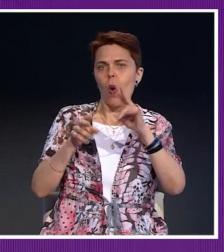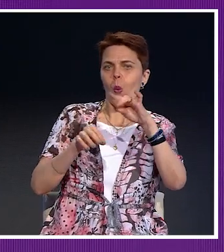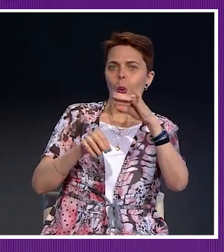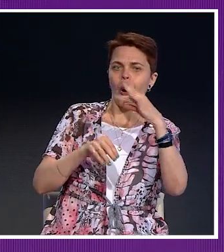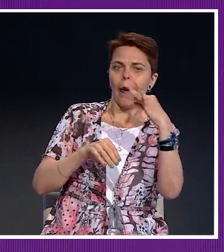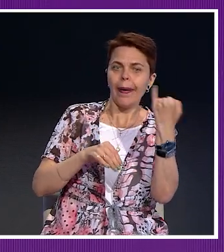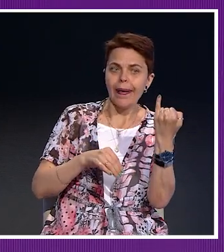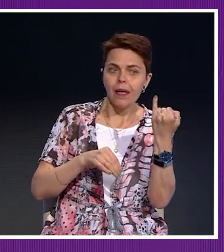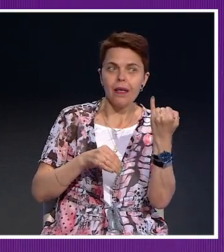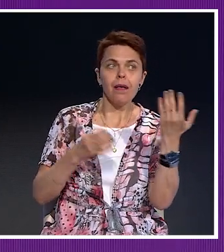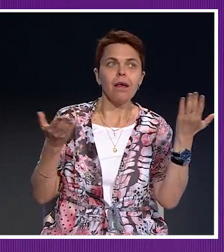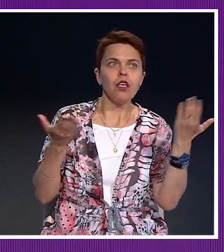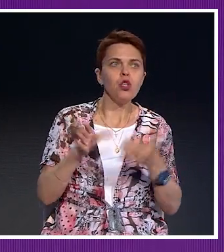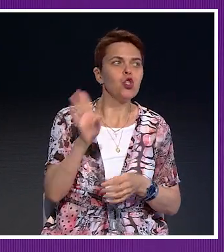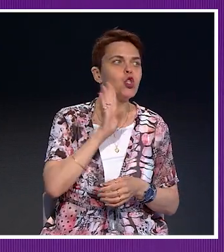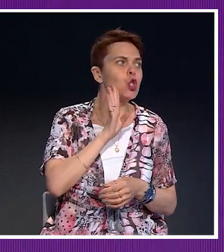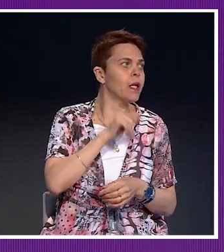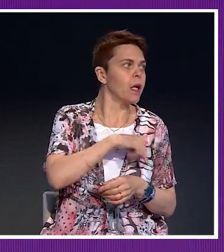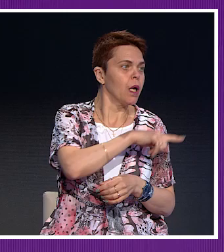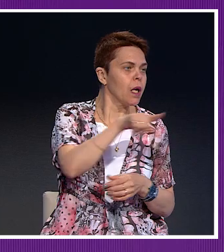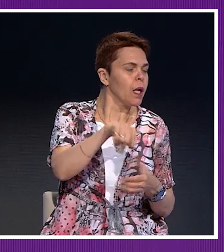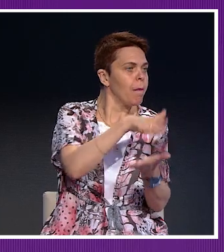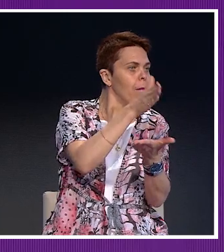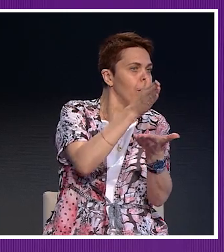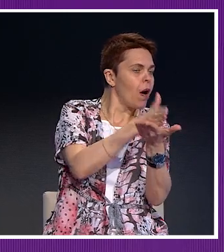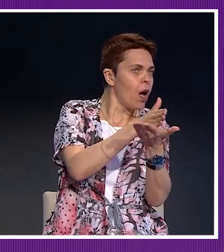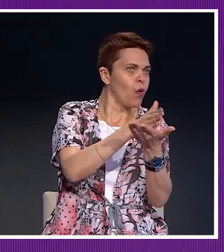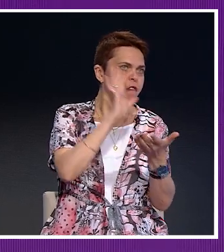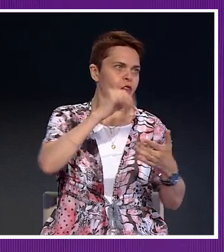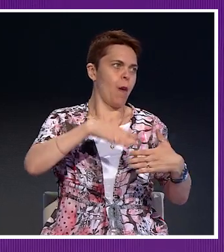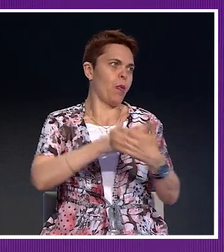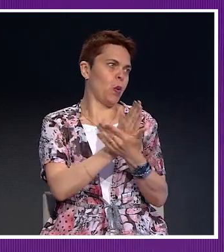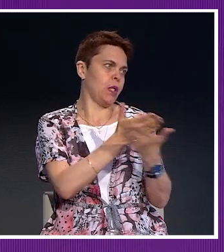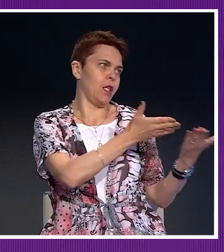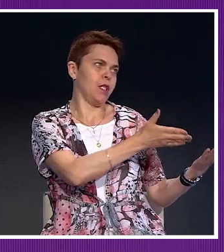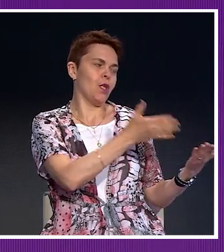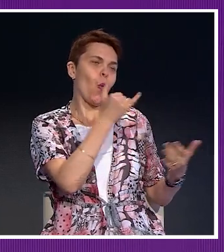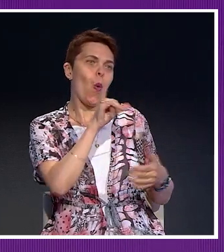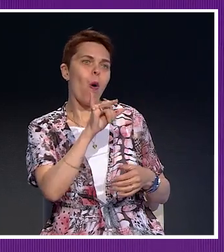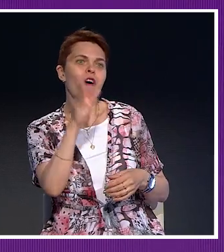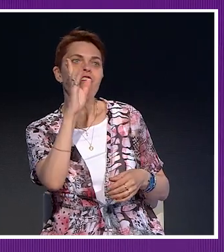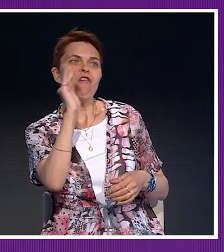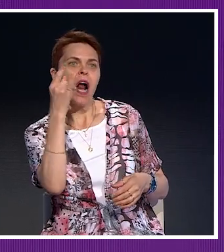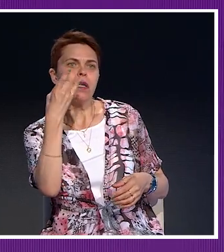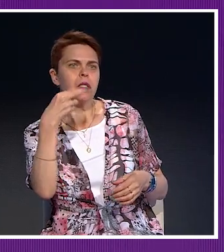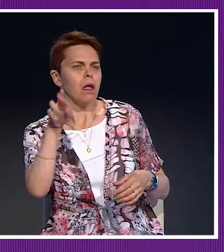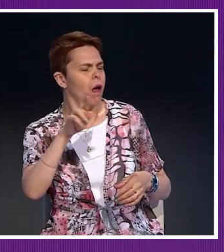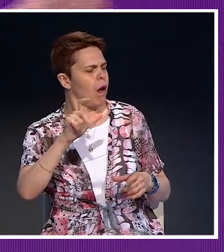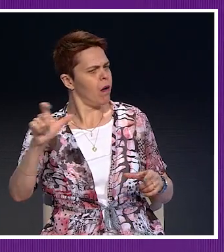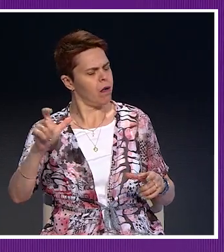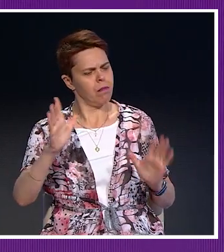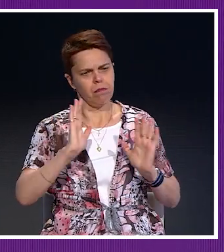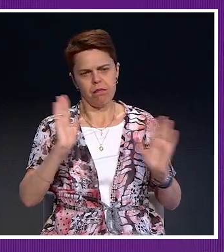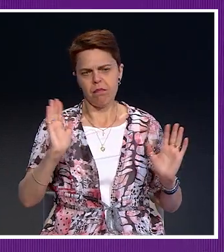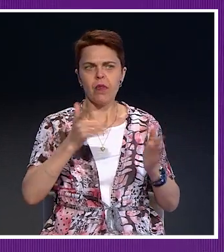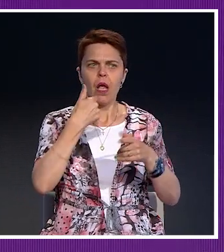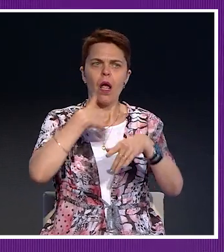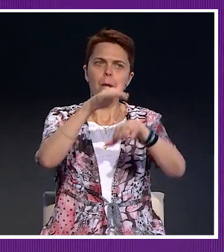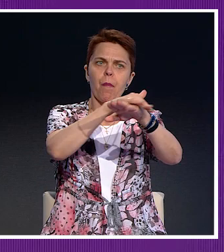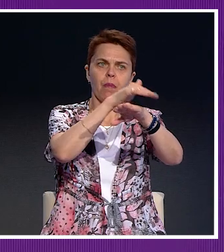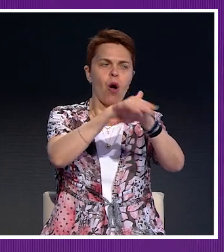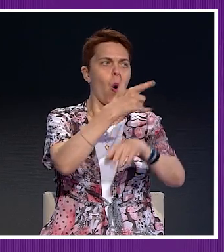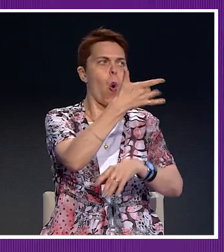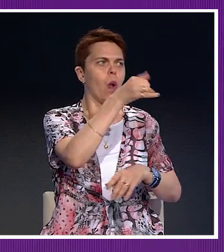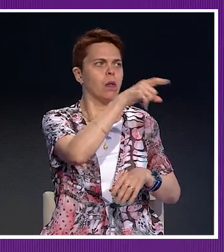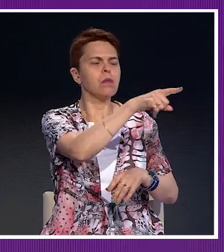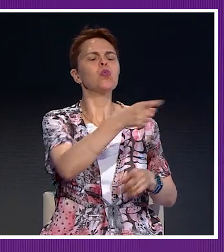ролі, які жінки мають в політиці і у фракціях, це, до речі, не всіх фракцій стосується, тут я маю похвалити